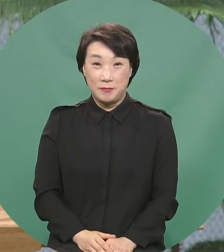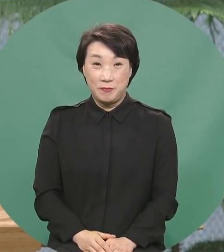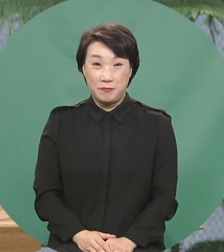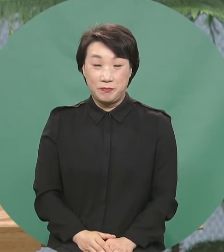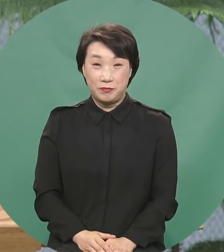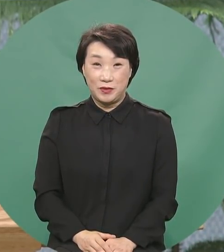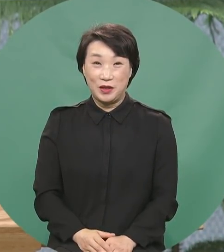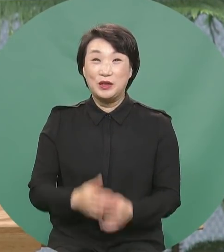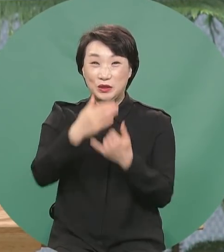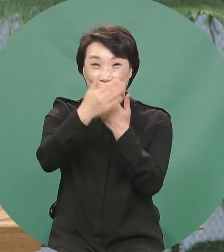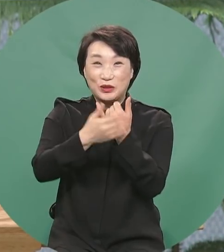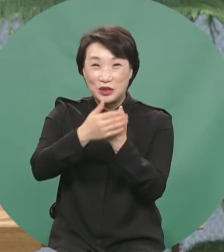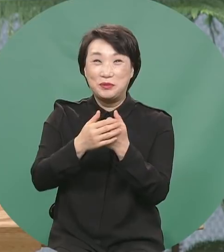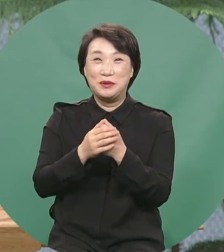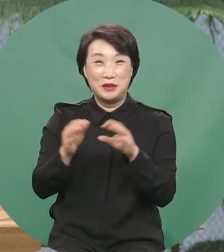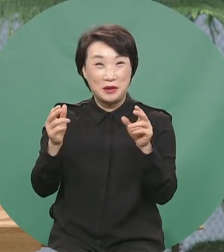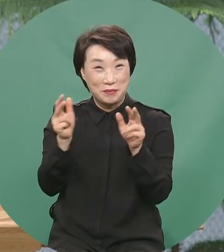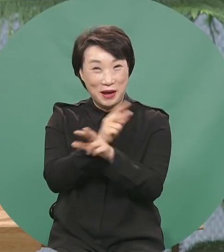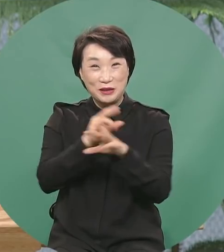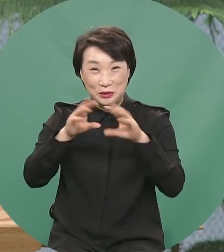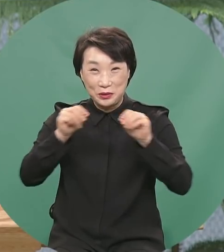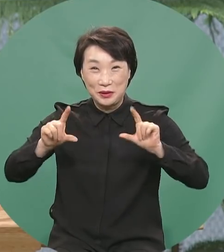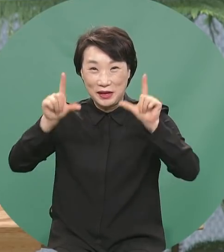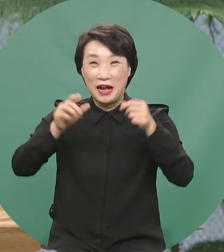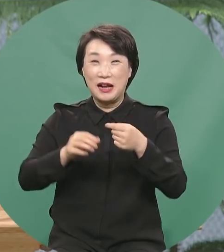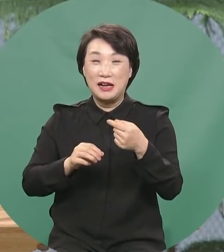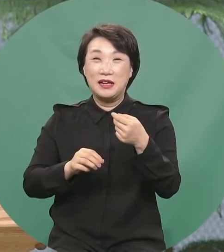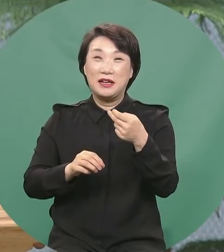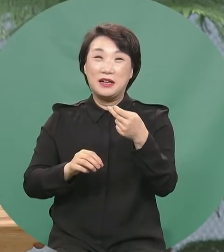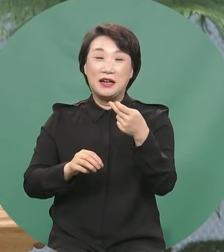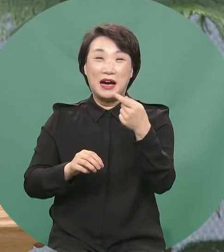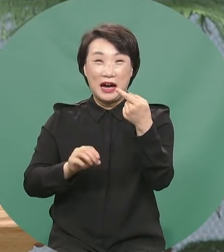예, 유튜브 생방송을 통해서